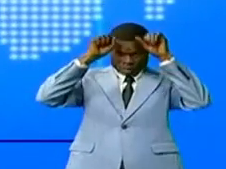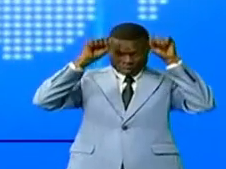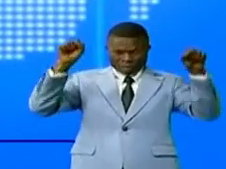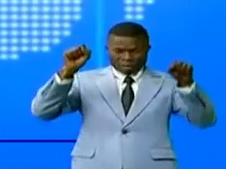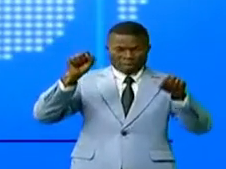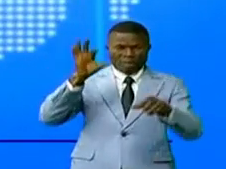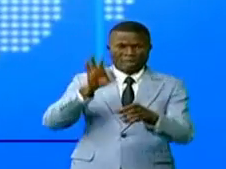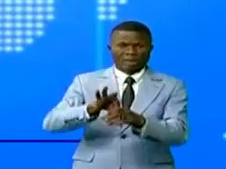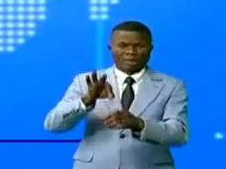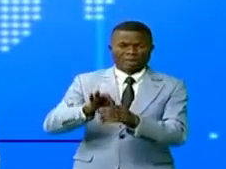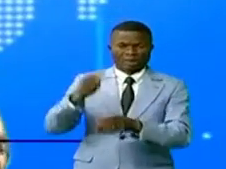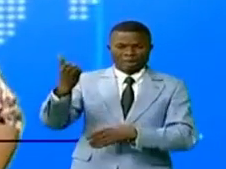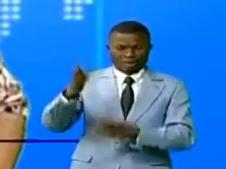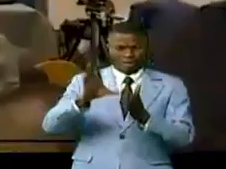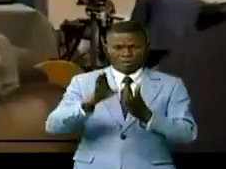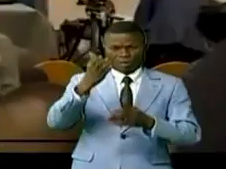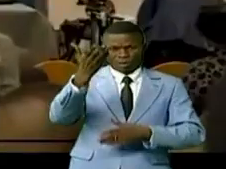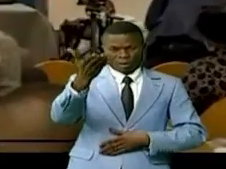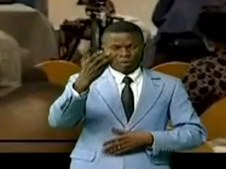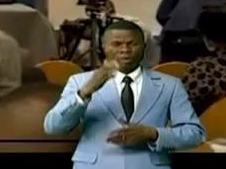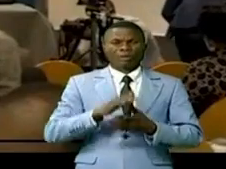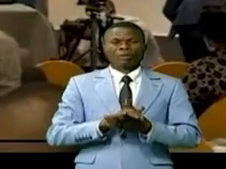de la CENI. Suivez.